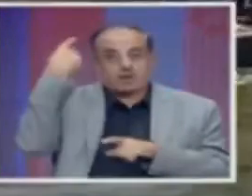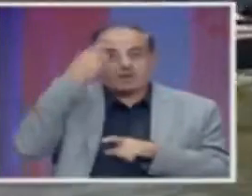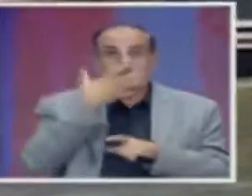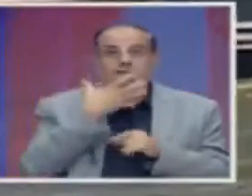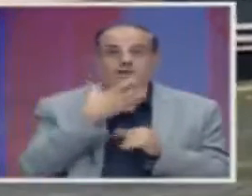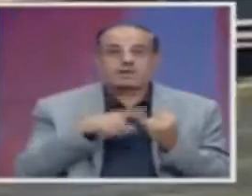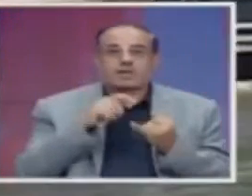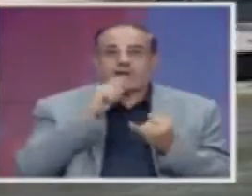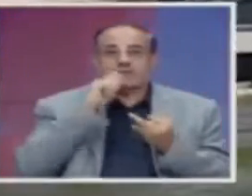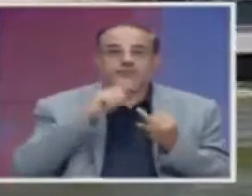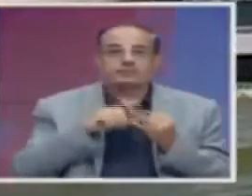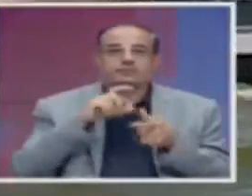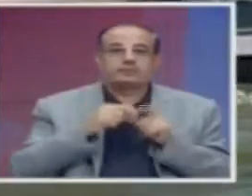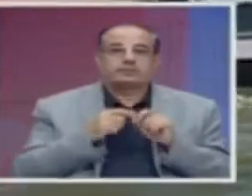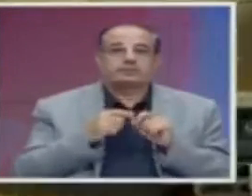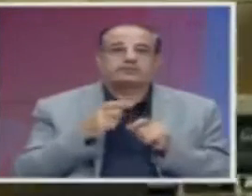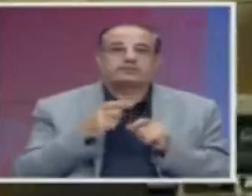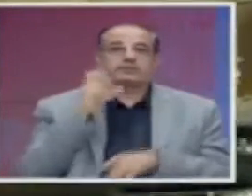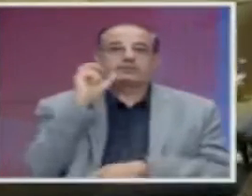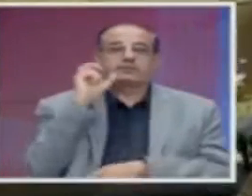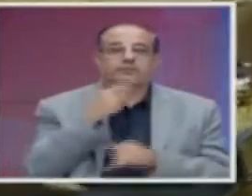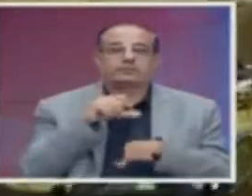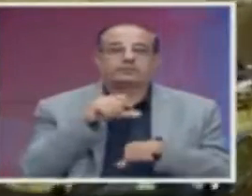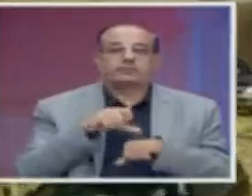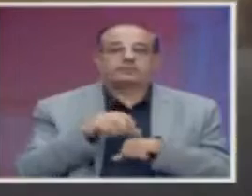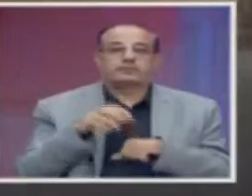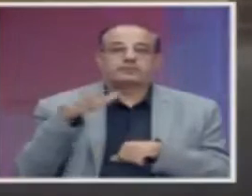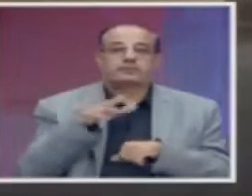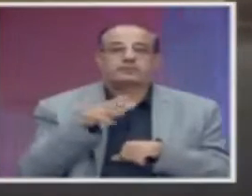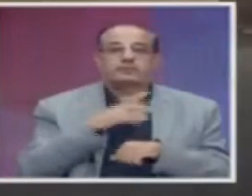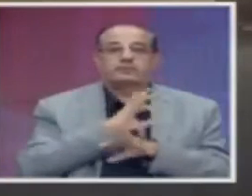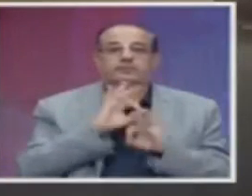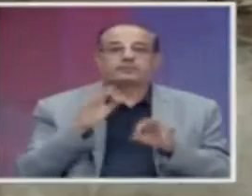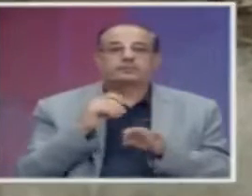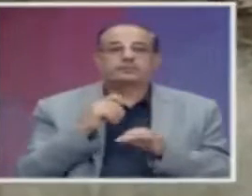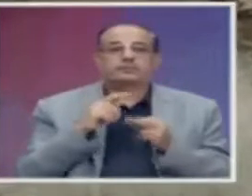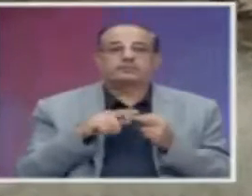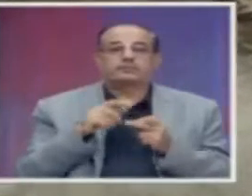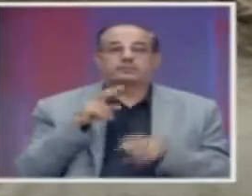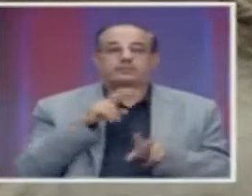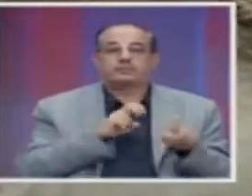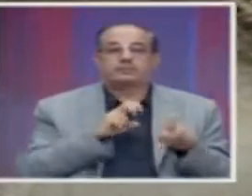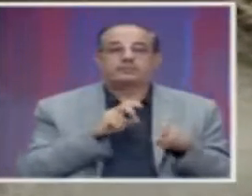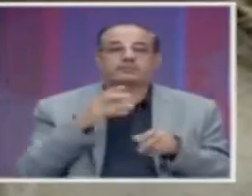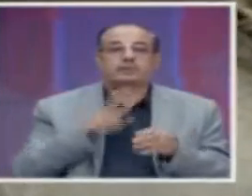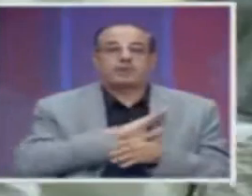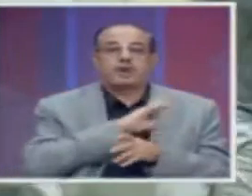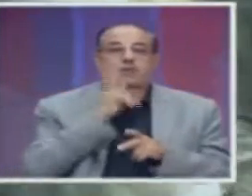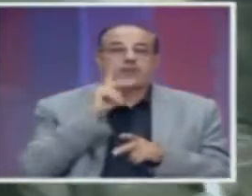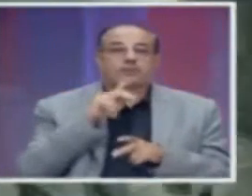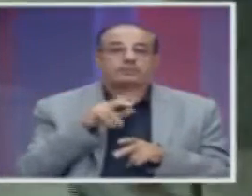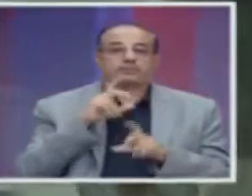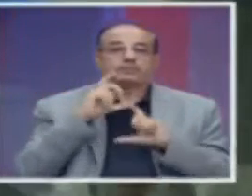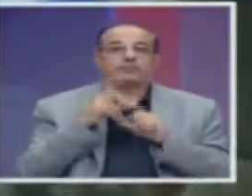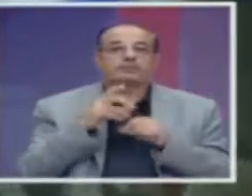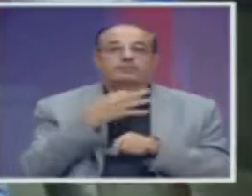محافظات دمياط وبورسعيد والدقهلية، ومنطقة السحر والجمال بنطاق محافظتي الشرقية والإسماعيلية، تم